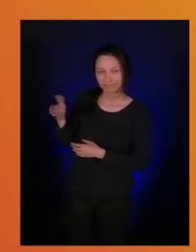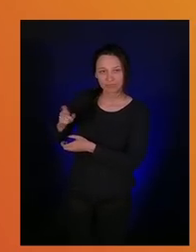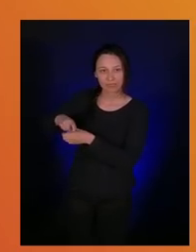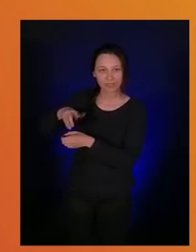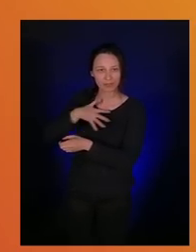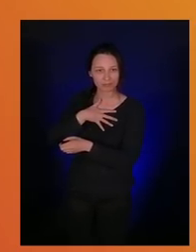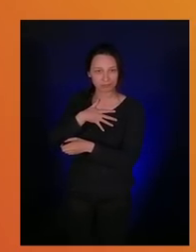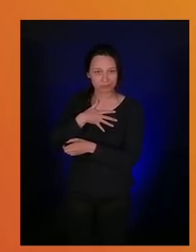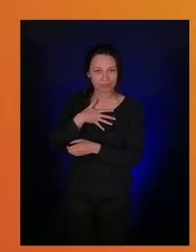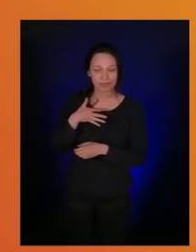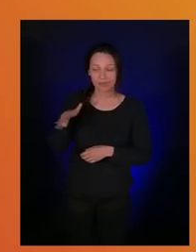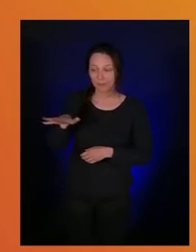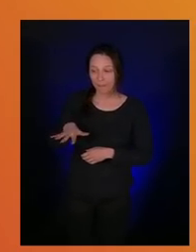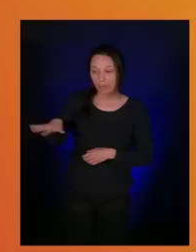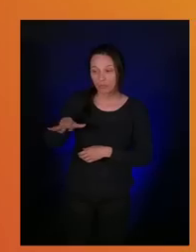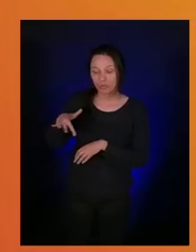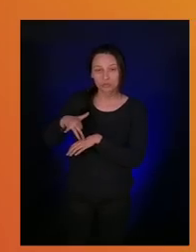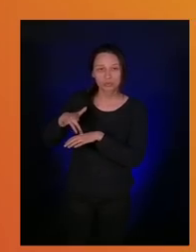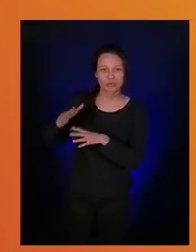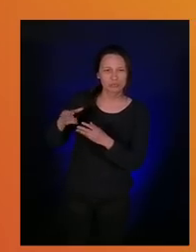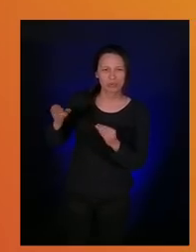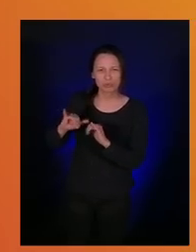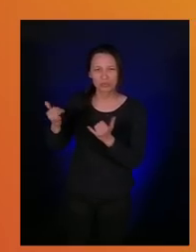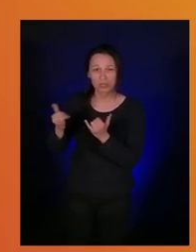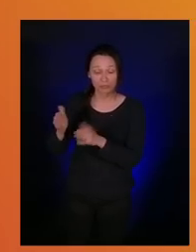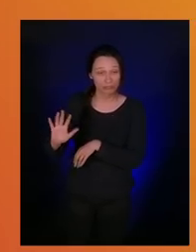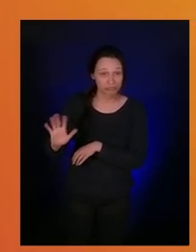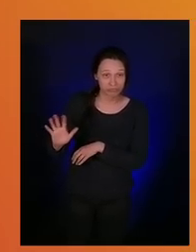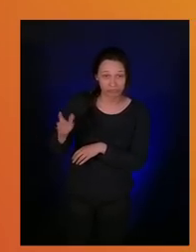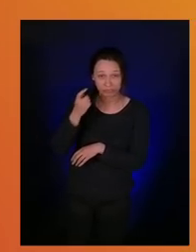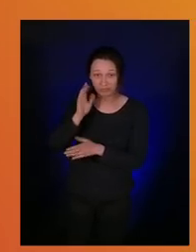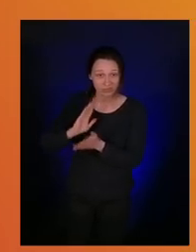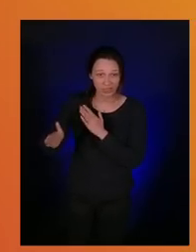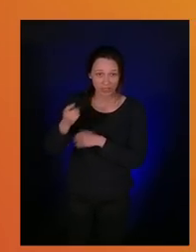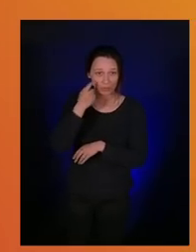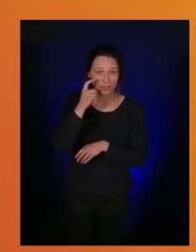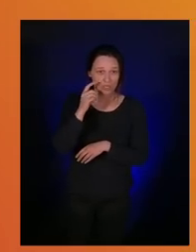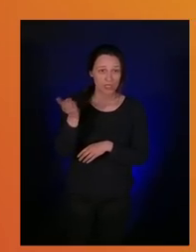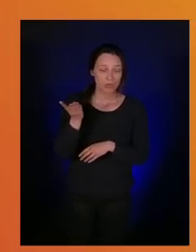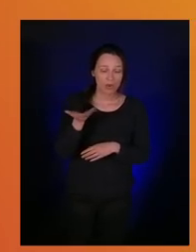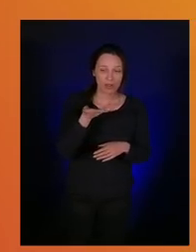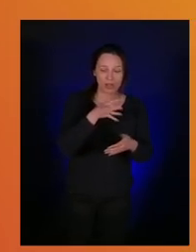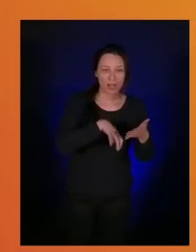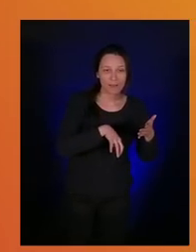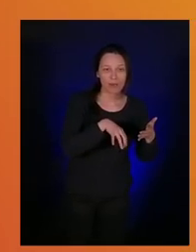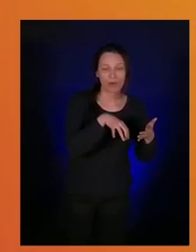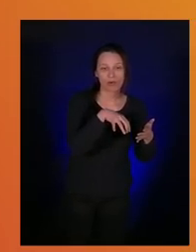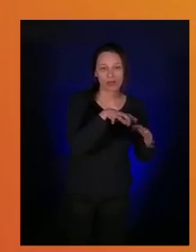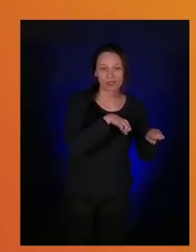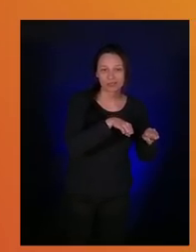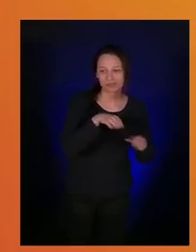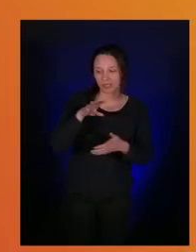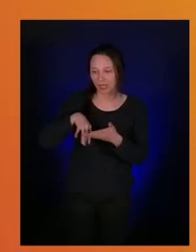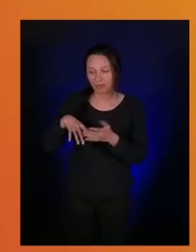Nous n'avons pas eu besoin de beaucoup de réunions pour faire le constat que le rapport d'activité et le rapport financier n'est pas du tout le